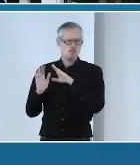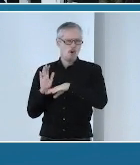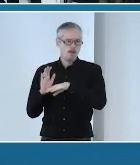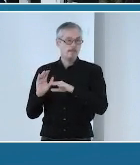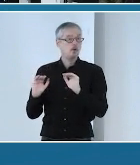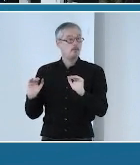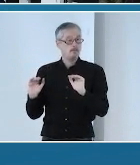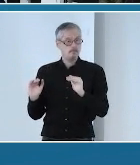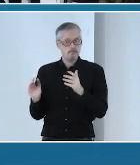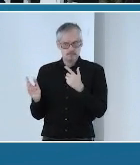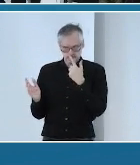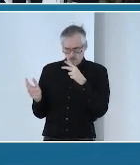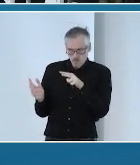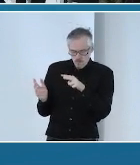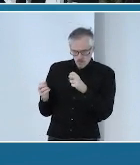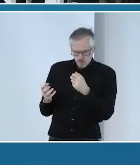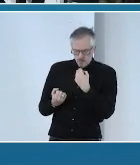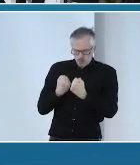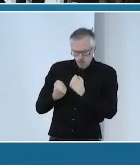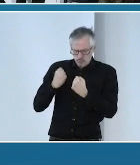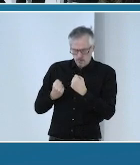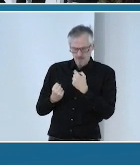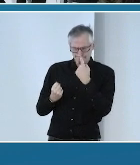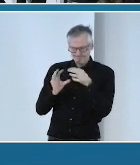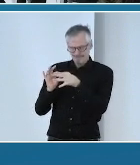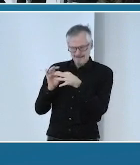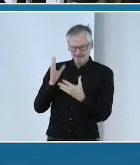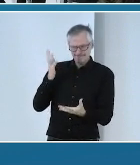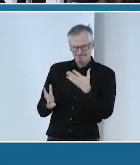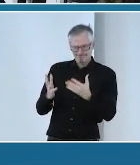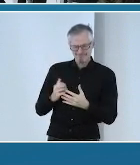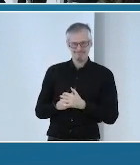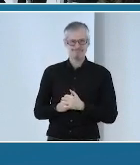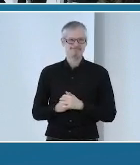bon, dans le cadre de ces